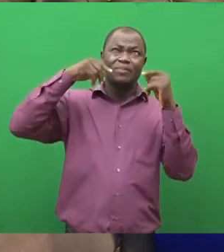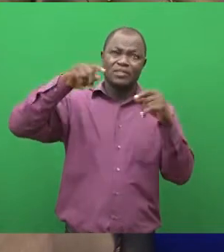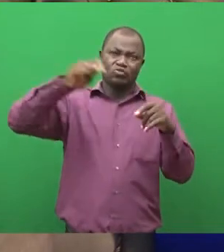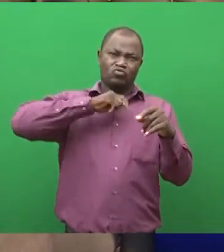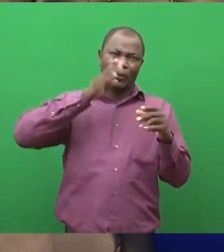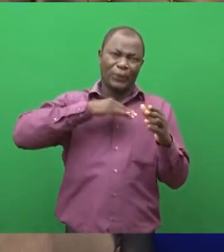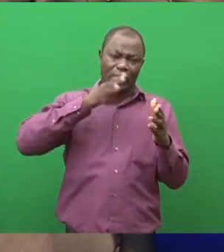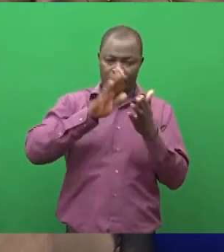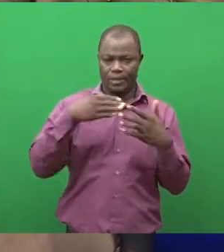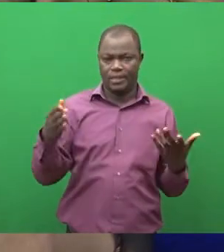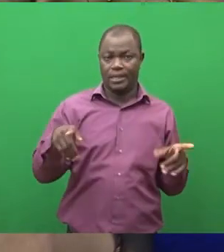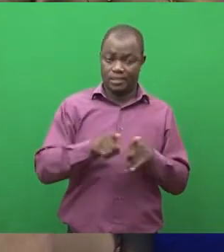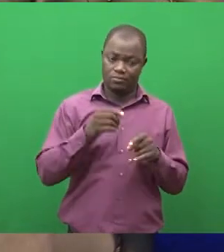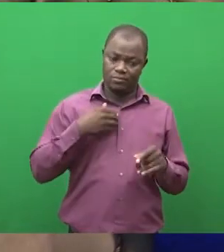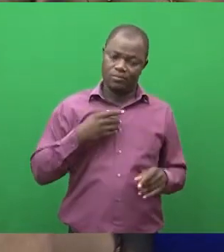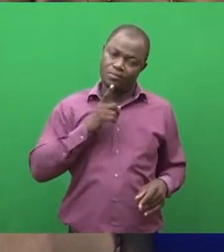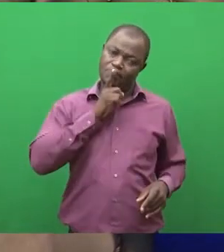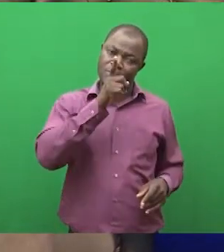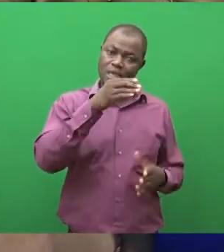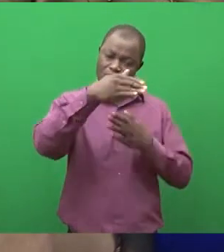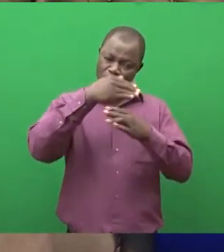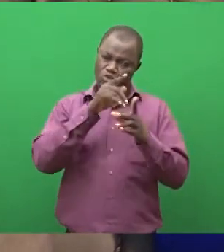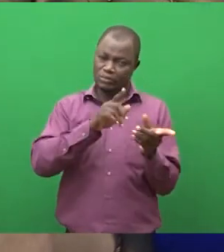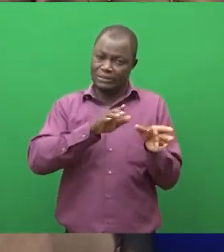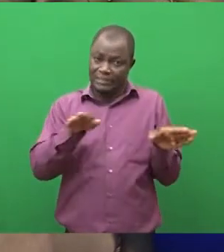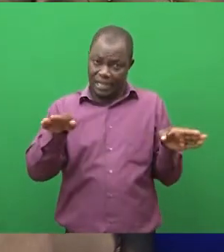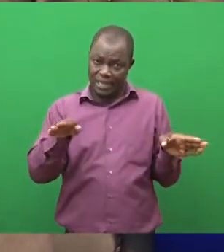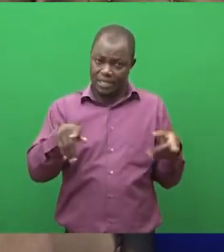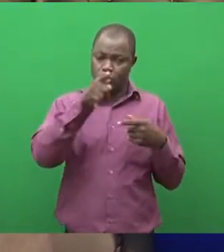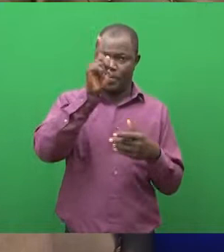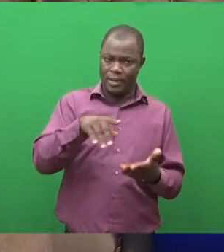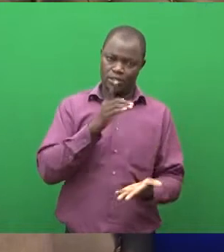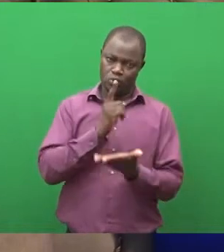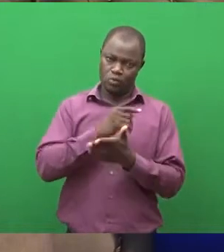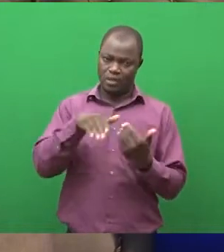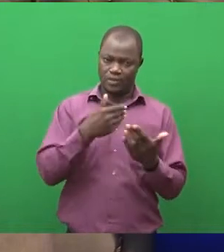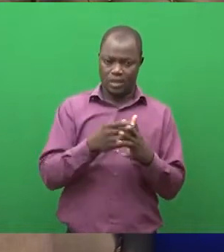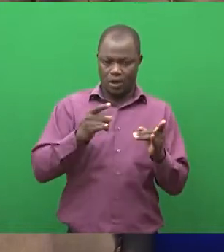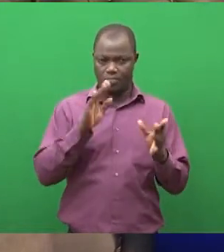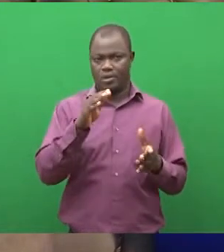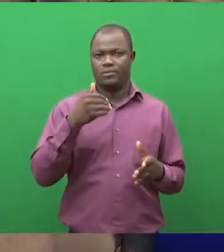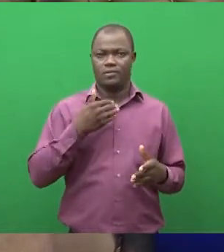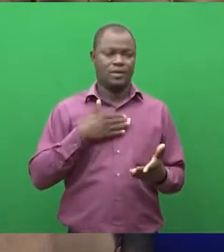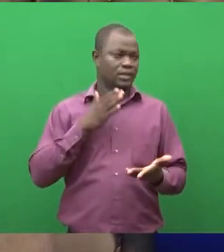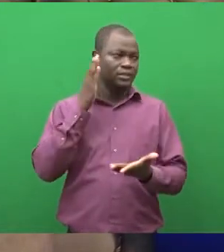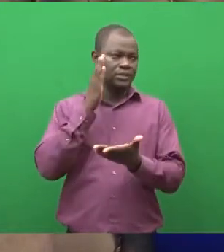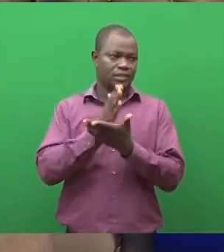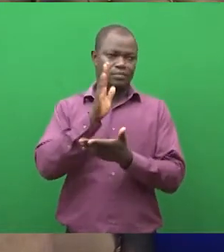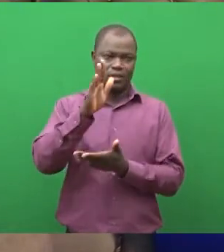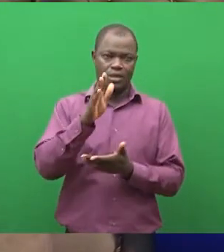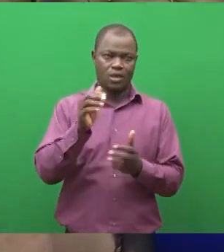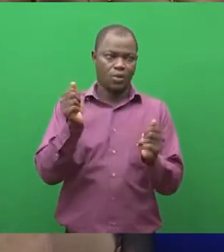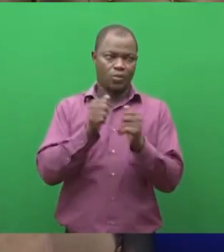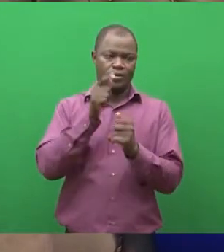zvatiri kukurukurana izvo ndezvekuti yeoi musati madaidzwa ibva imangoita zvakati zvakati. Asi ndauda kunotanga nechikuva chedu kuti